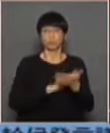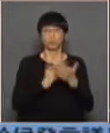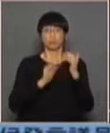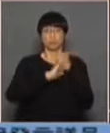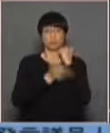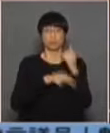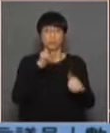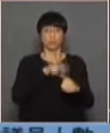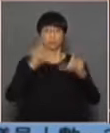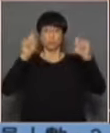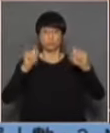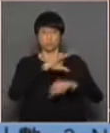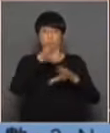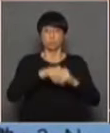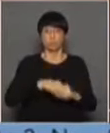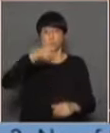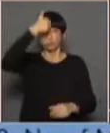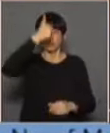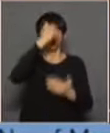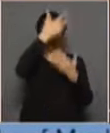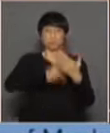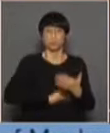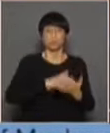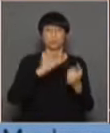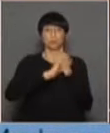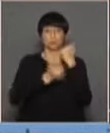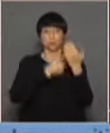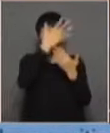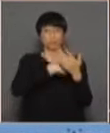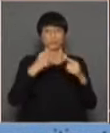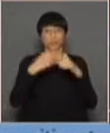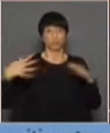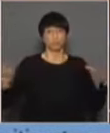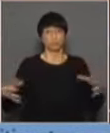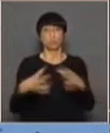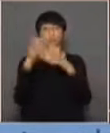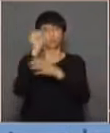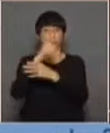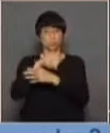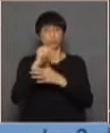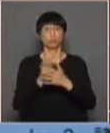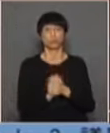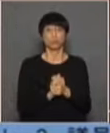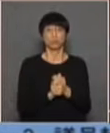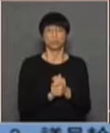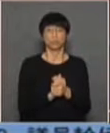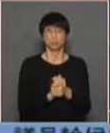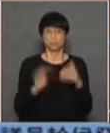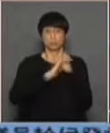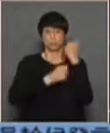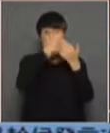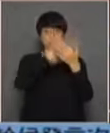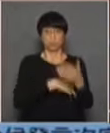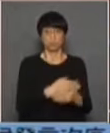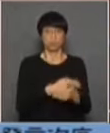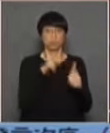义包括在以民主制度确保法律符合人民的集体意愿，有份受法律规范